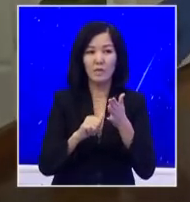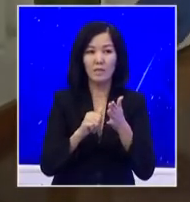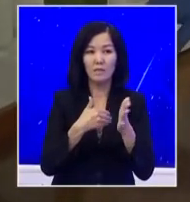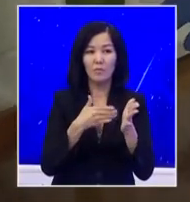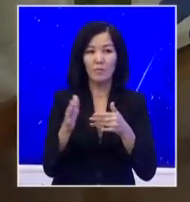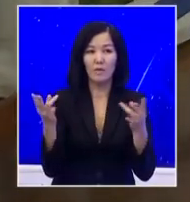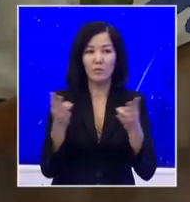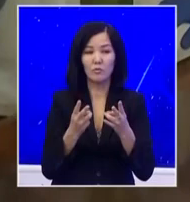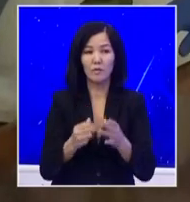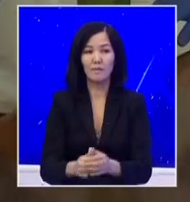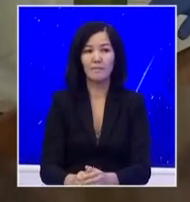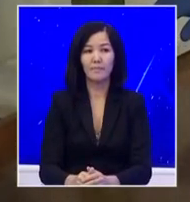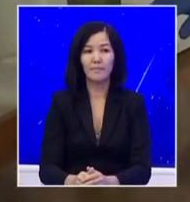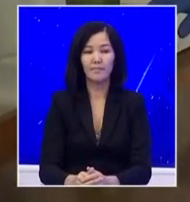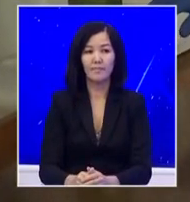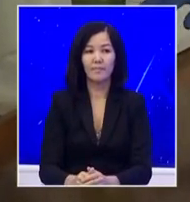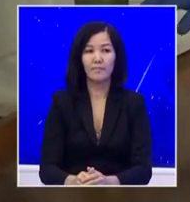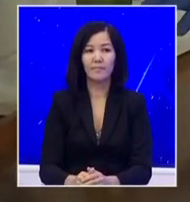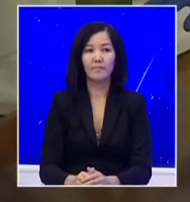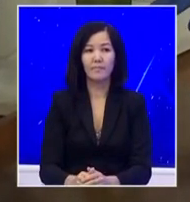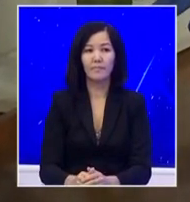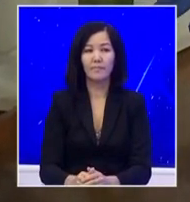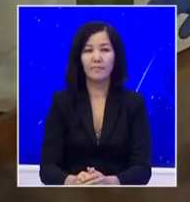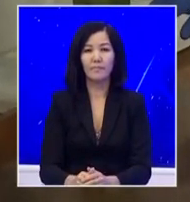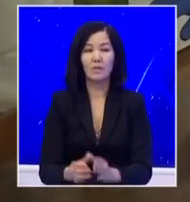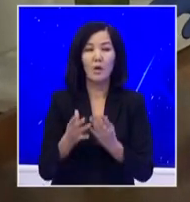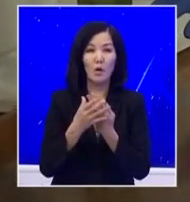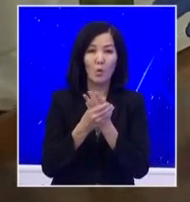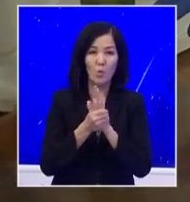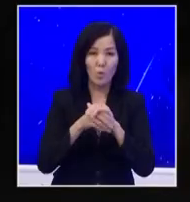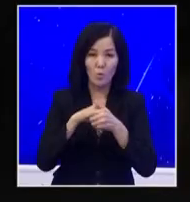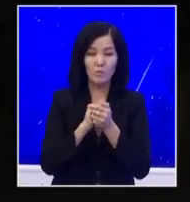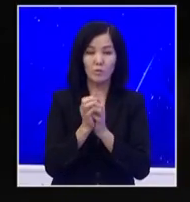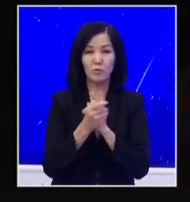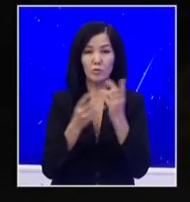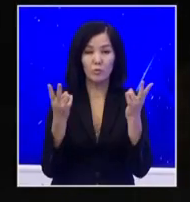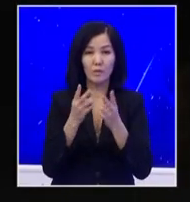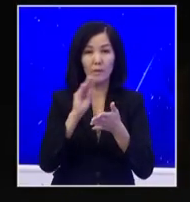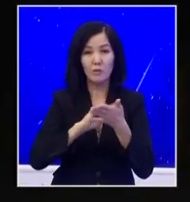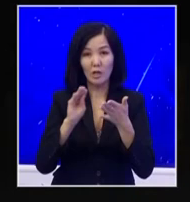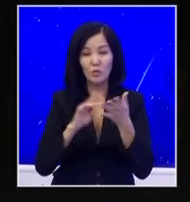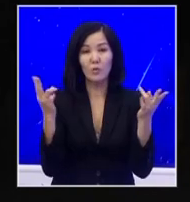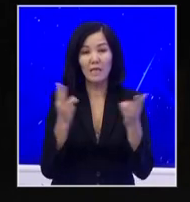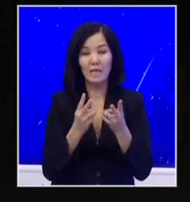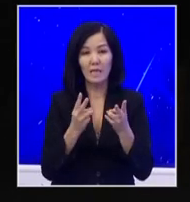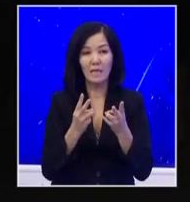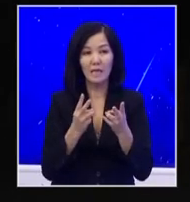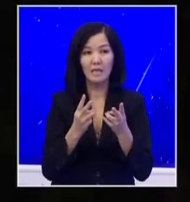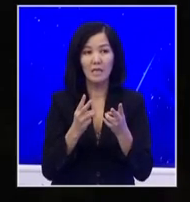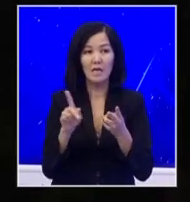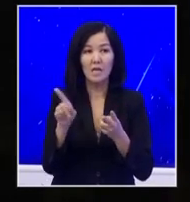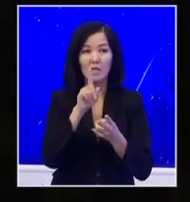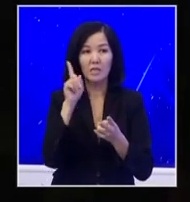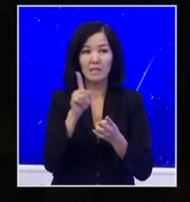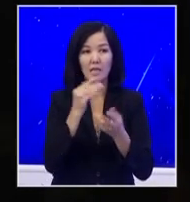для дезинфекции. Обработка антисептик для рук жазу керек. Қорқордың қызығына батып отырған бұл жастар, бірақ